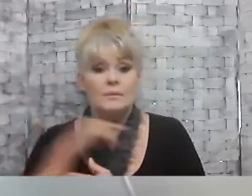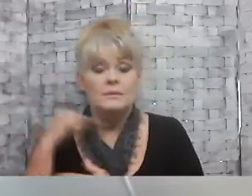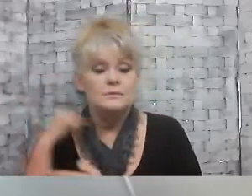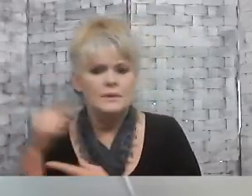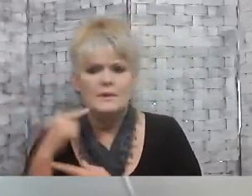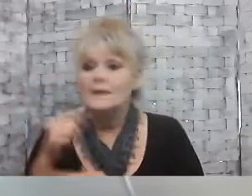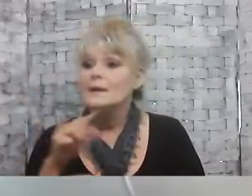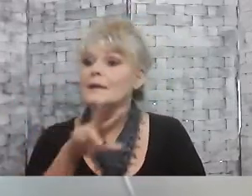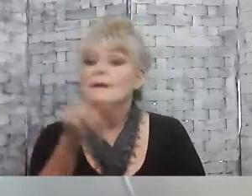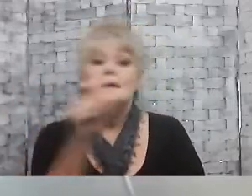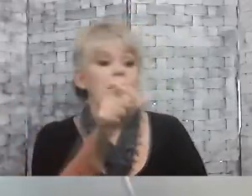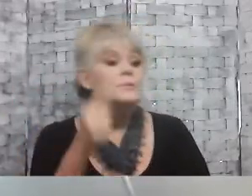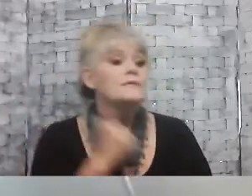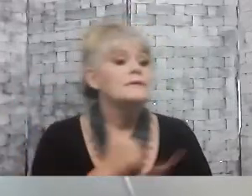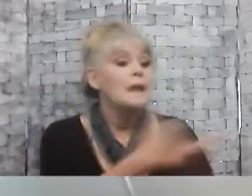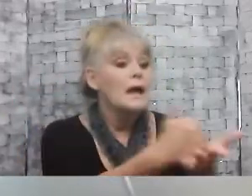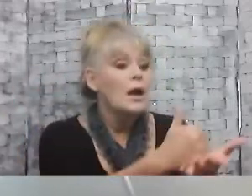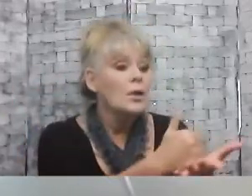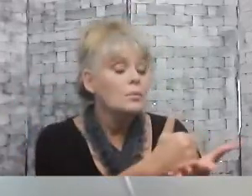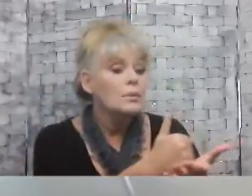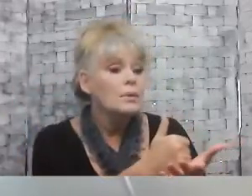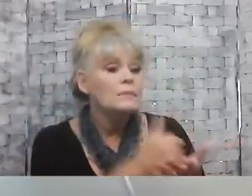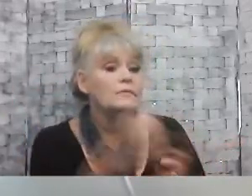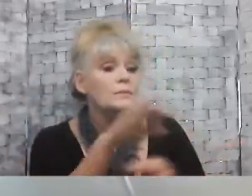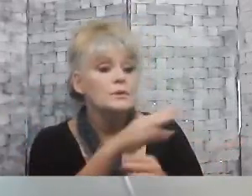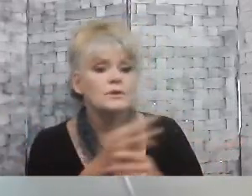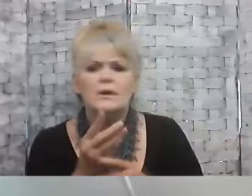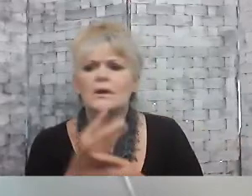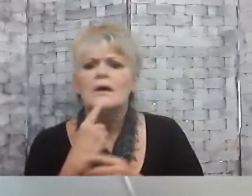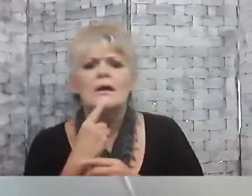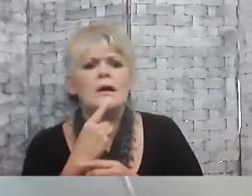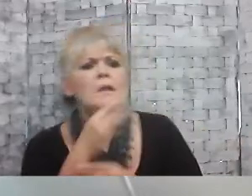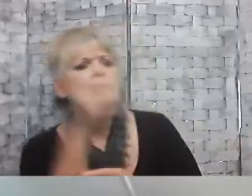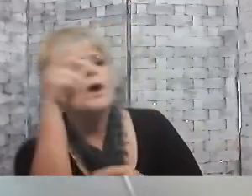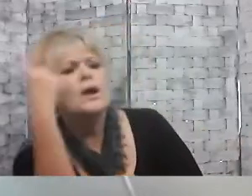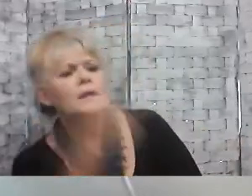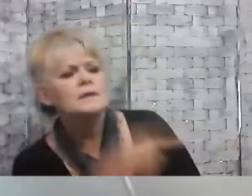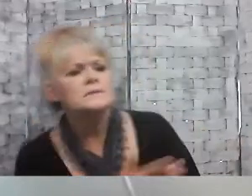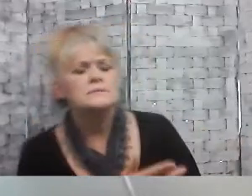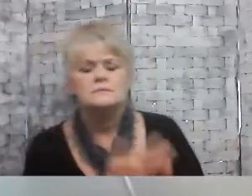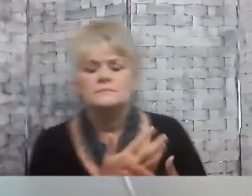Iemand wat vir Misha wil help? Wat was hulle? Morris?